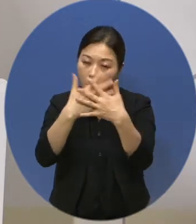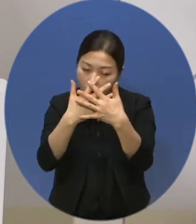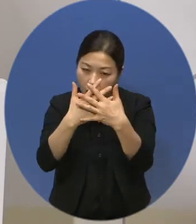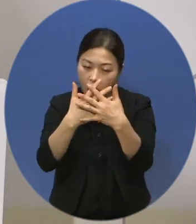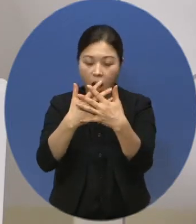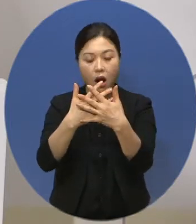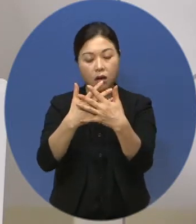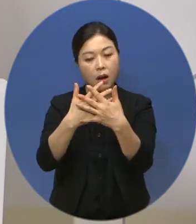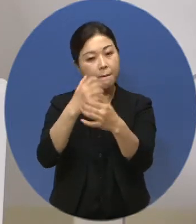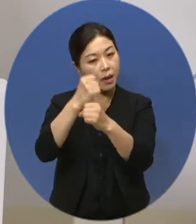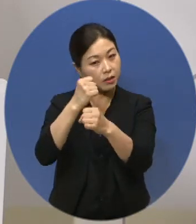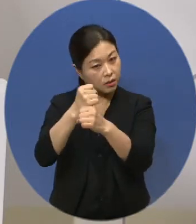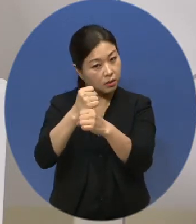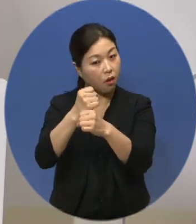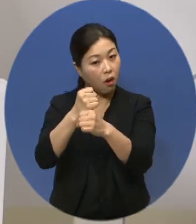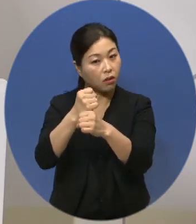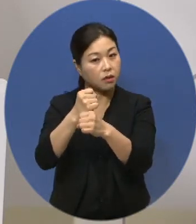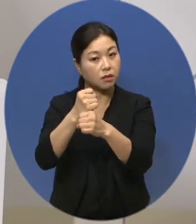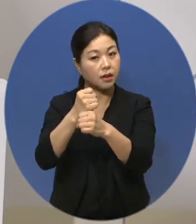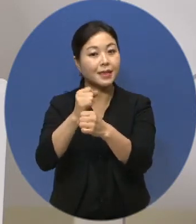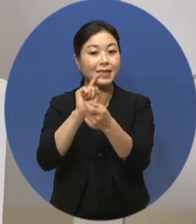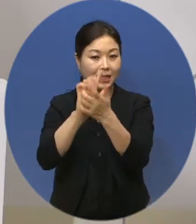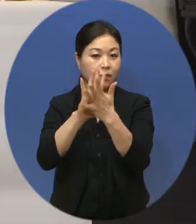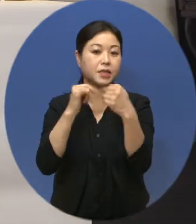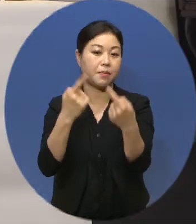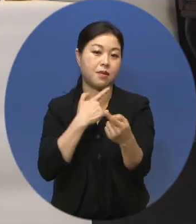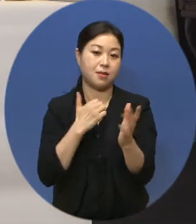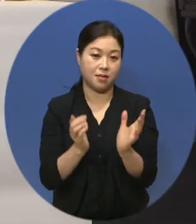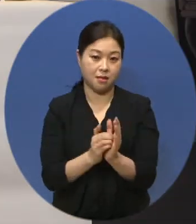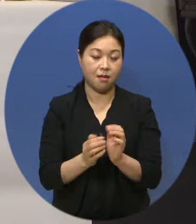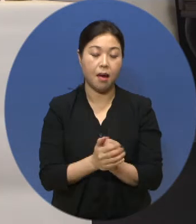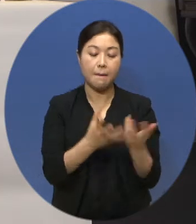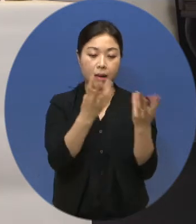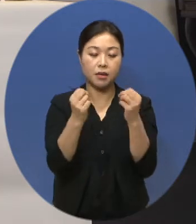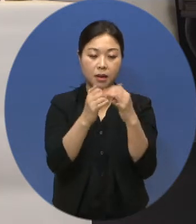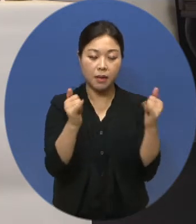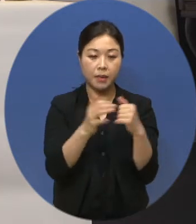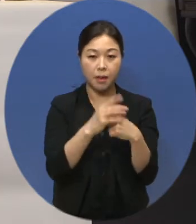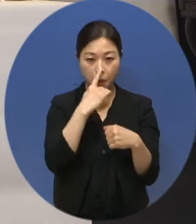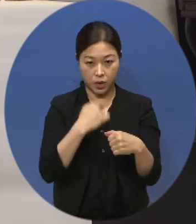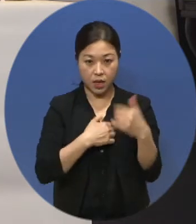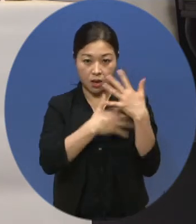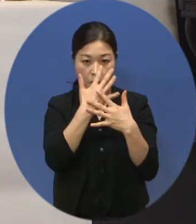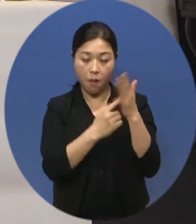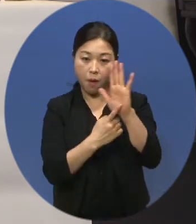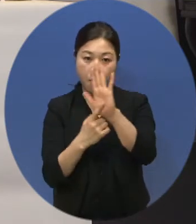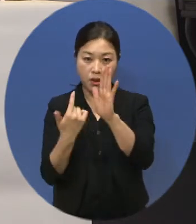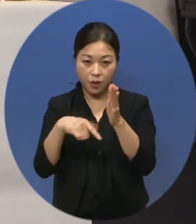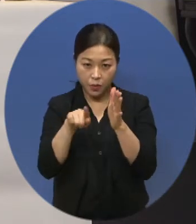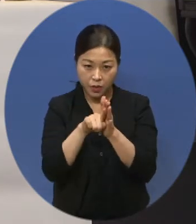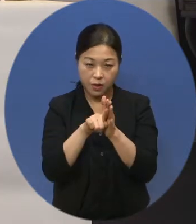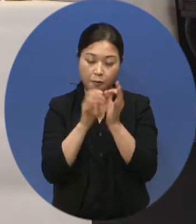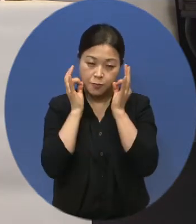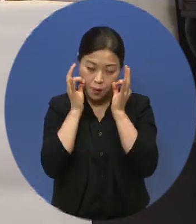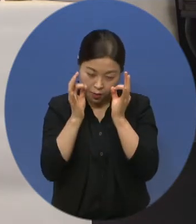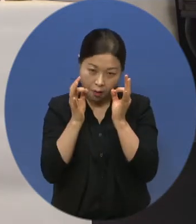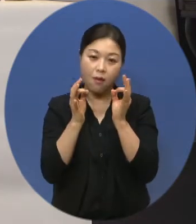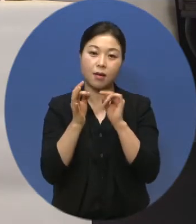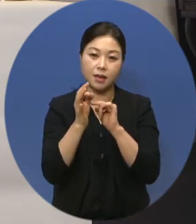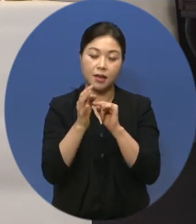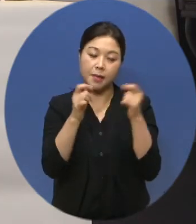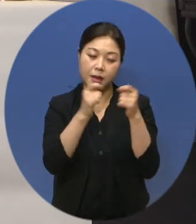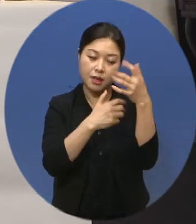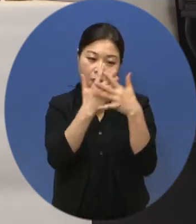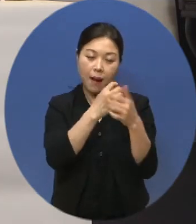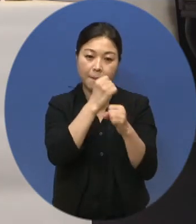건데요. 자, 그럼 자신의 영화를 좀 더 많은 사람들에게 전하기 위해 열정을 쏟은 단편 영화